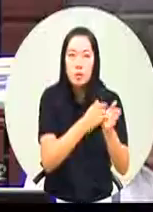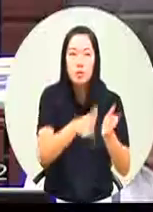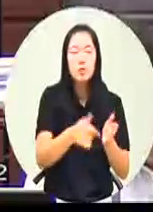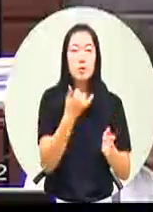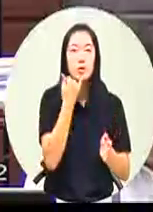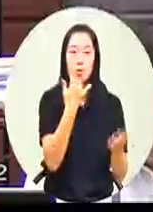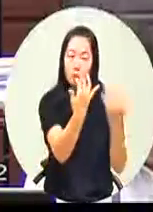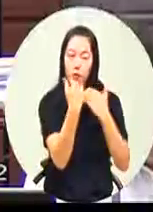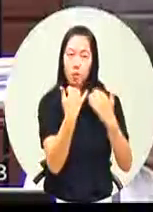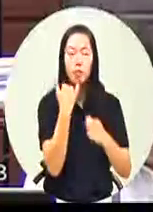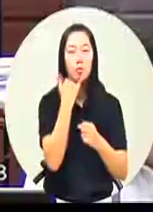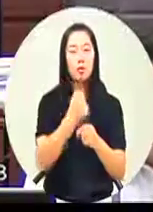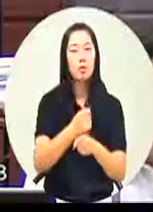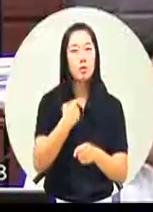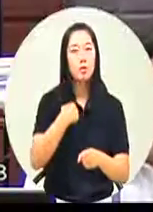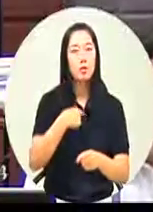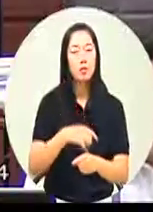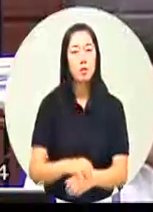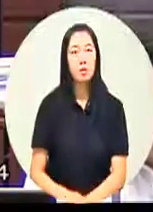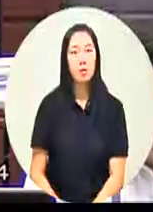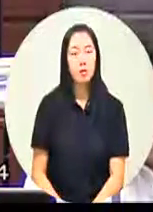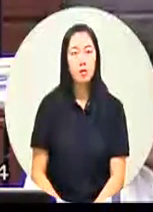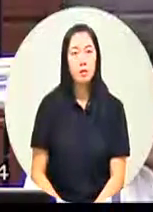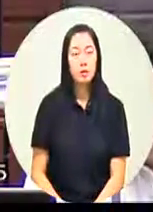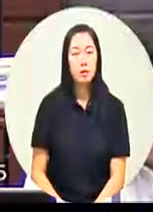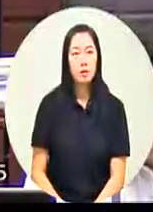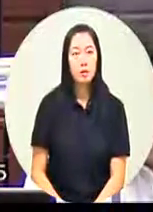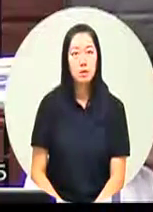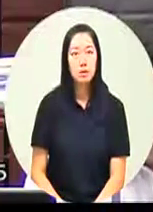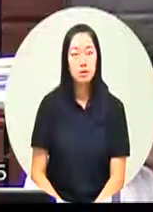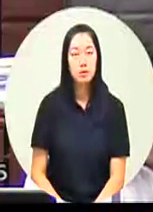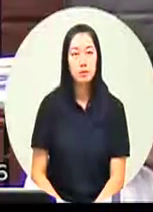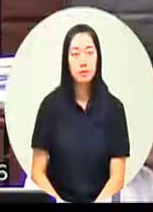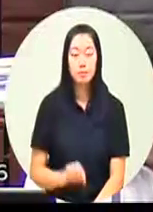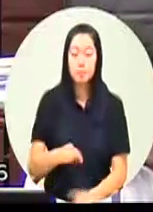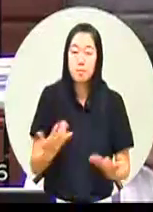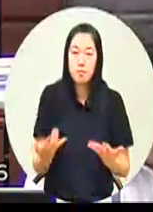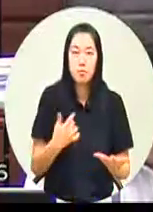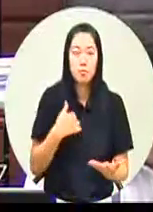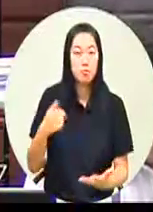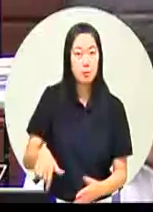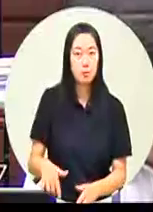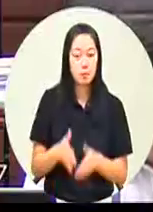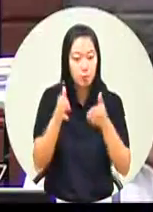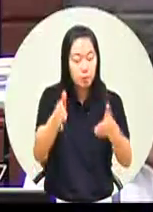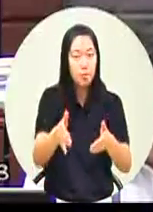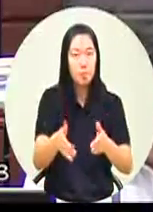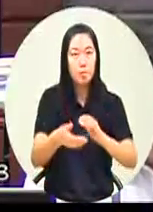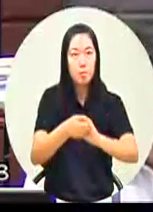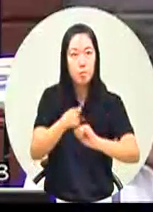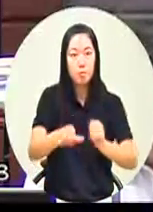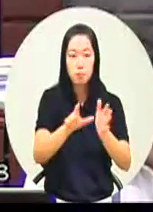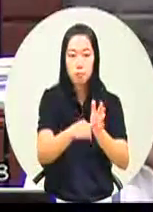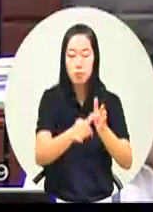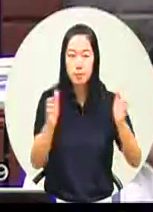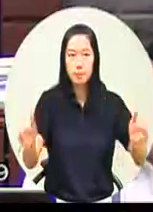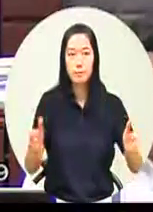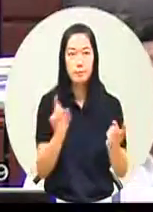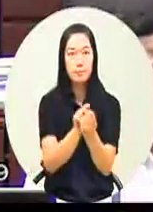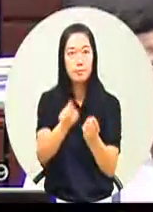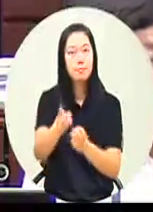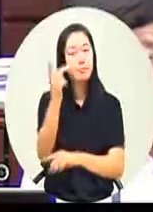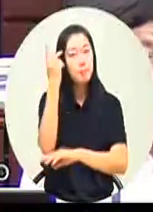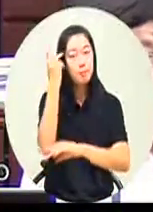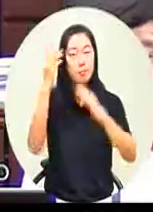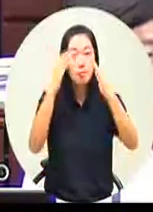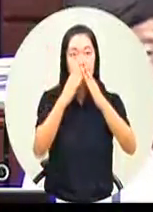结束这个部分也只是耳闻啊，所以我想这个部分呢，我们可以把它界定为在这个时机点对于饭店业者跟旅行